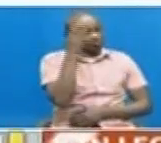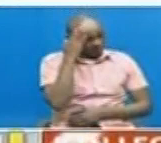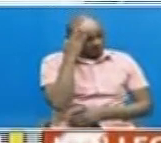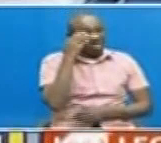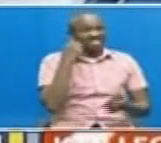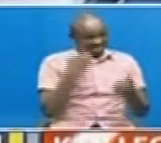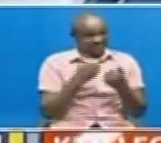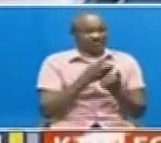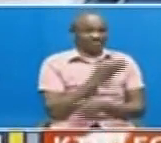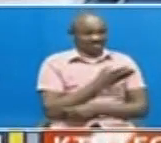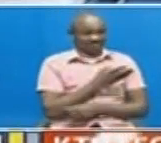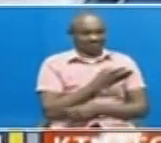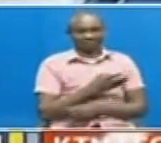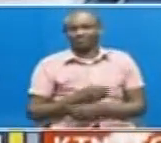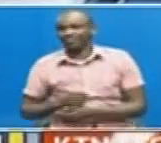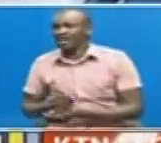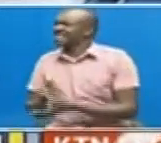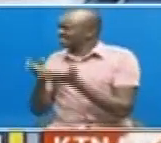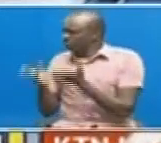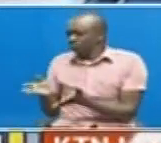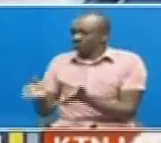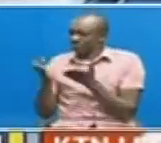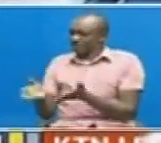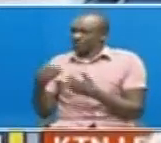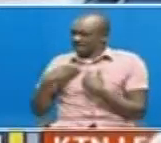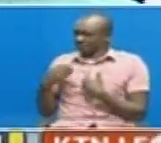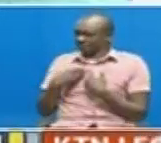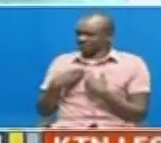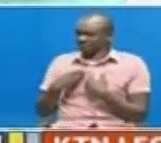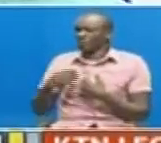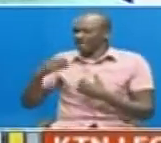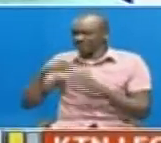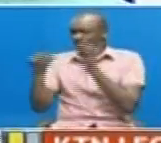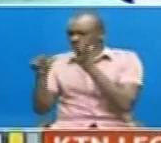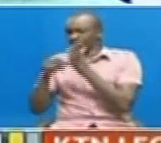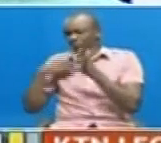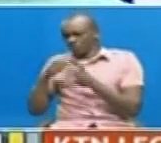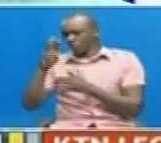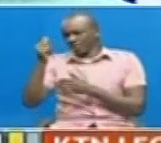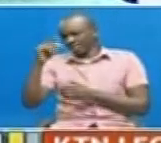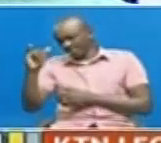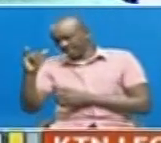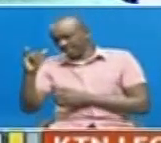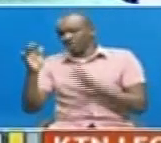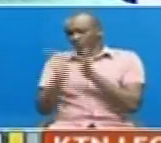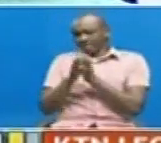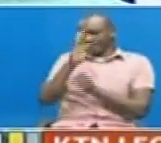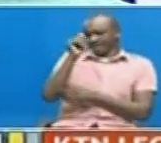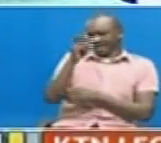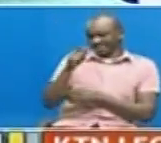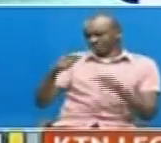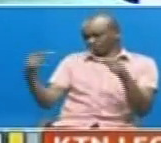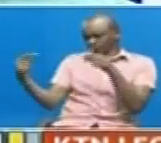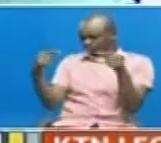ngumu sana. Kwa hivyo ndio. Mara mbili unakwenda kweli kweli. Uh-huh. Kuna kulikuwa na mzozo kati ya Willy Paul na Bahati. Ndio.